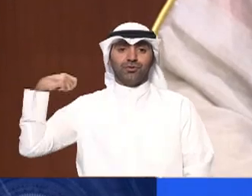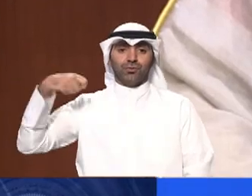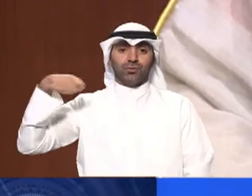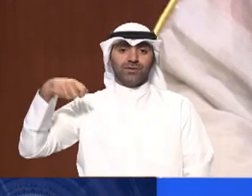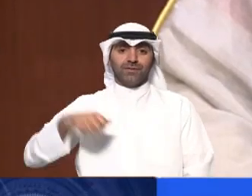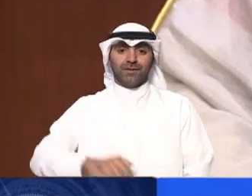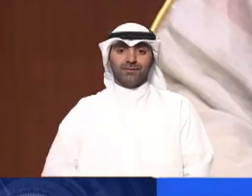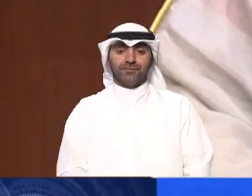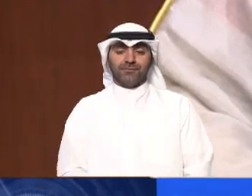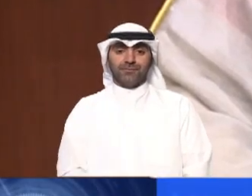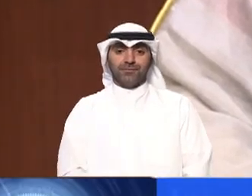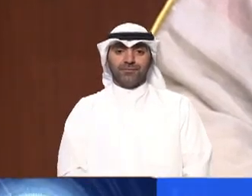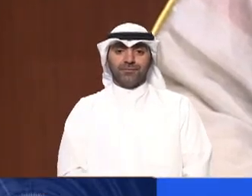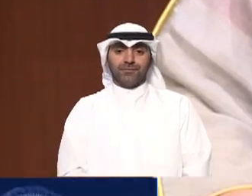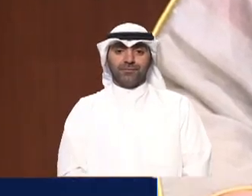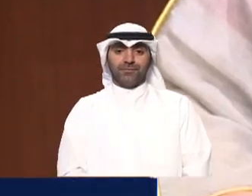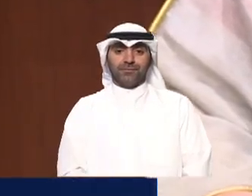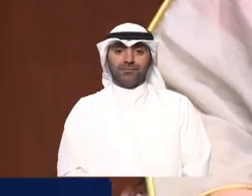الوزراء.